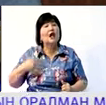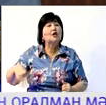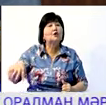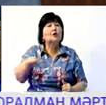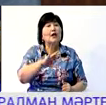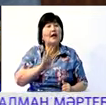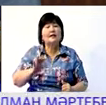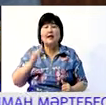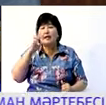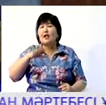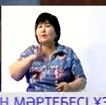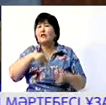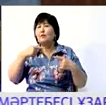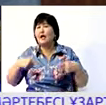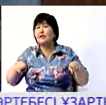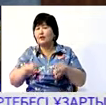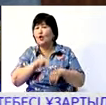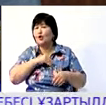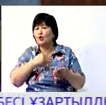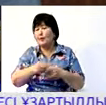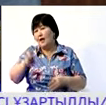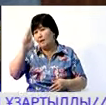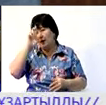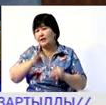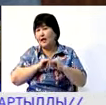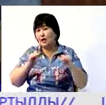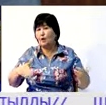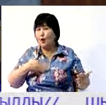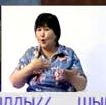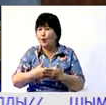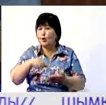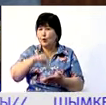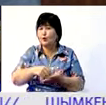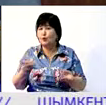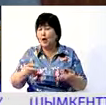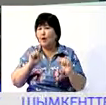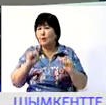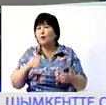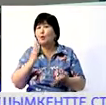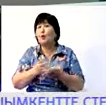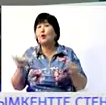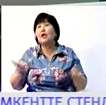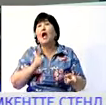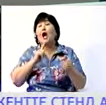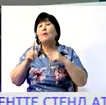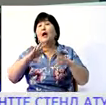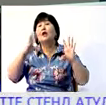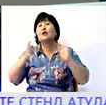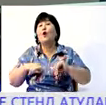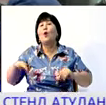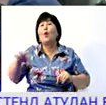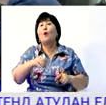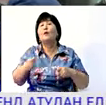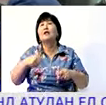емес, еліміздің басқа да өңірлерінде жұмыс жасап, мемлекетіміз дамуына үлестеріне қосуға мүмкіндігі болу керек. Мәжіліс қорытындысы бойынша облыс